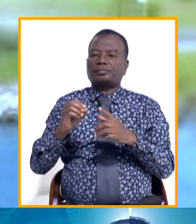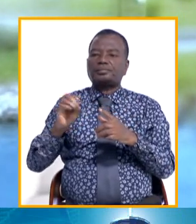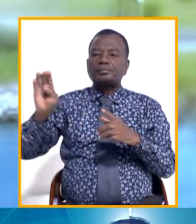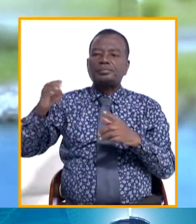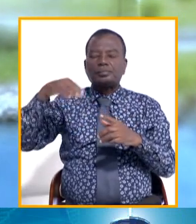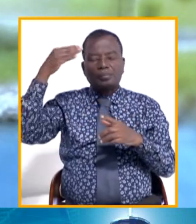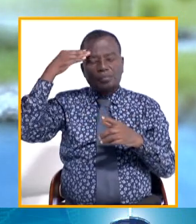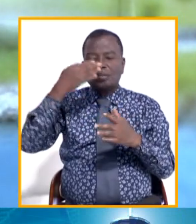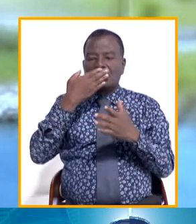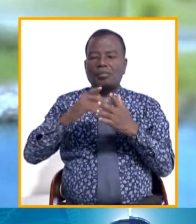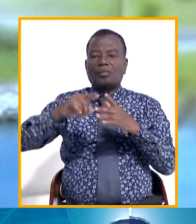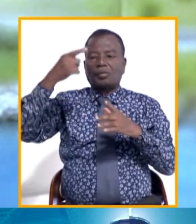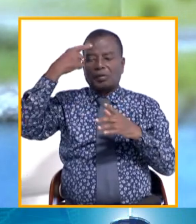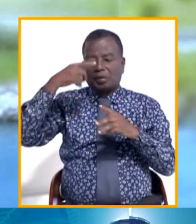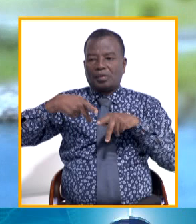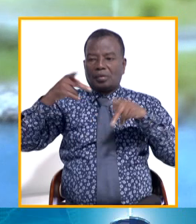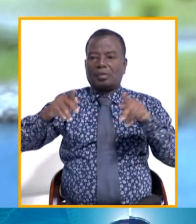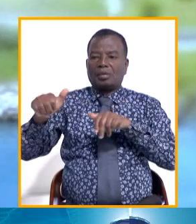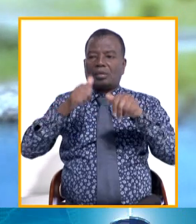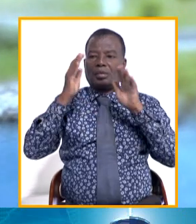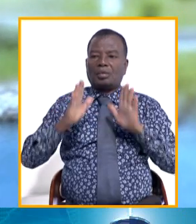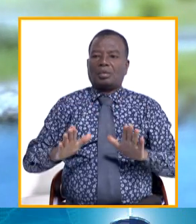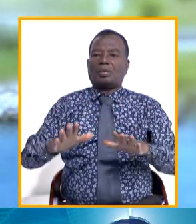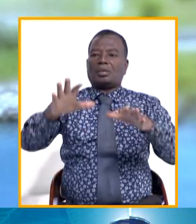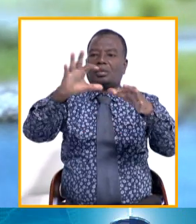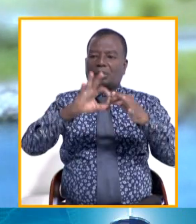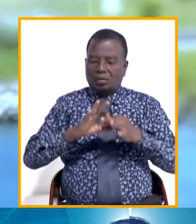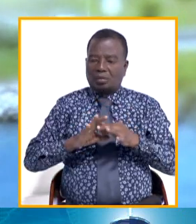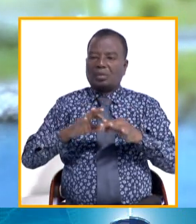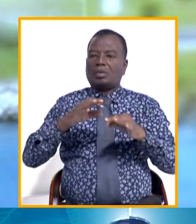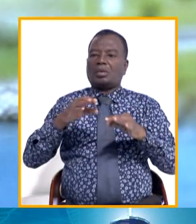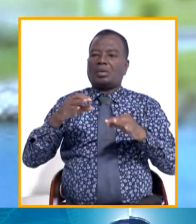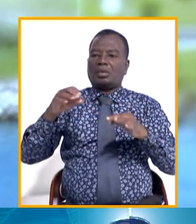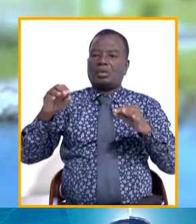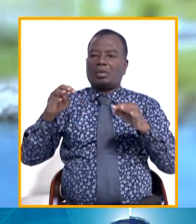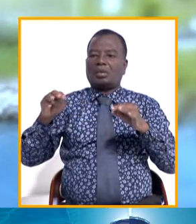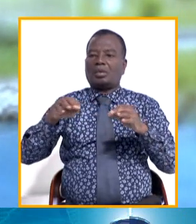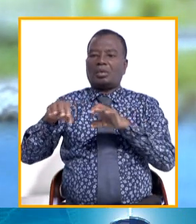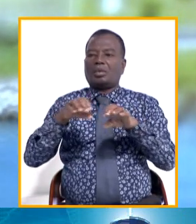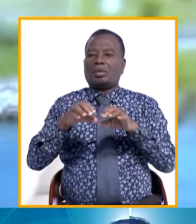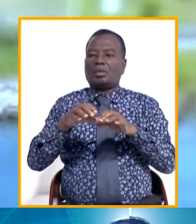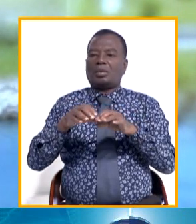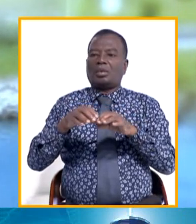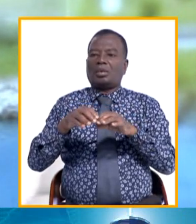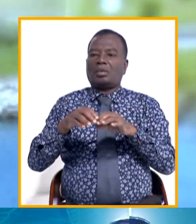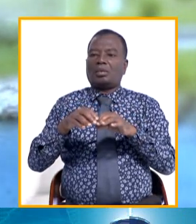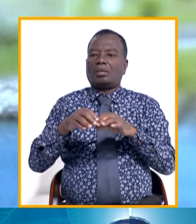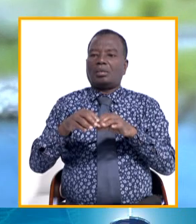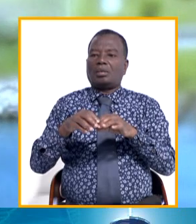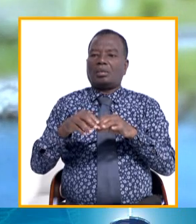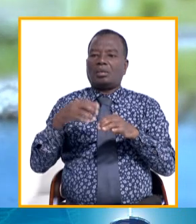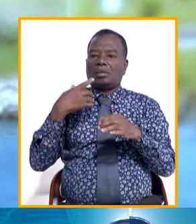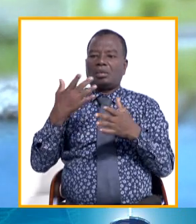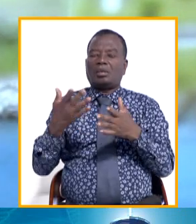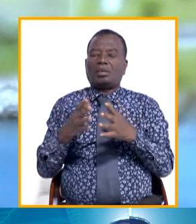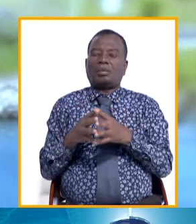d'un atelier pour permettre aux acteurs de s'approprier les techniques et outils modernes de réalisation d'investigations, comme nous le